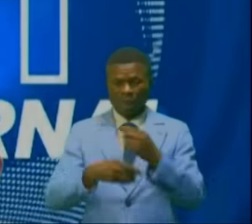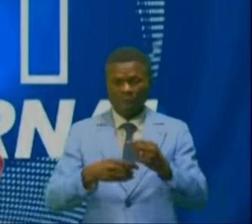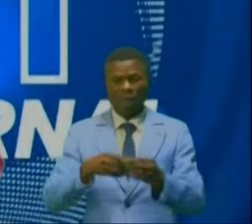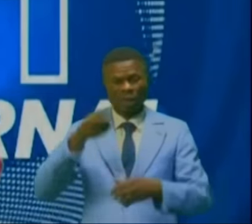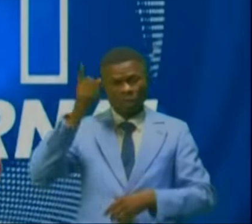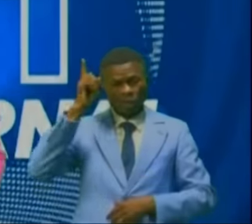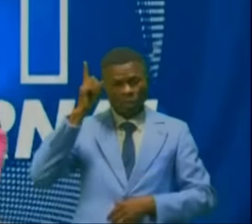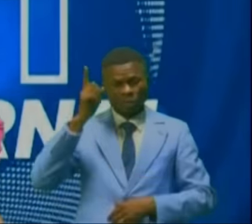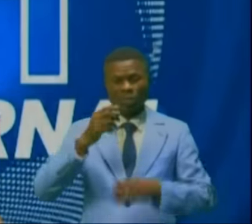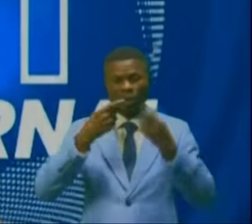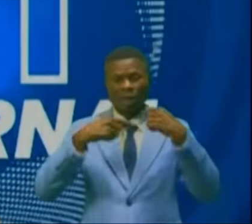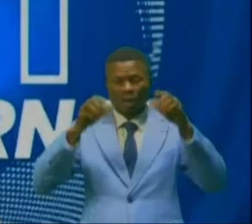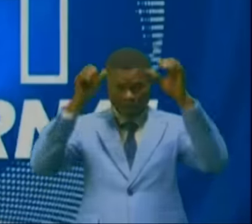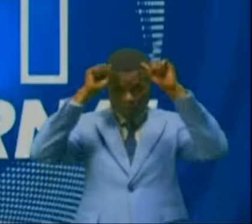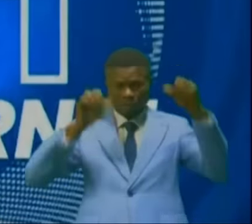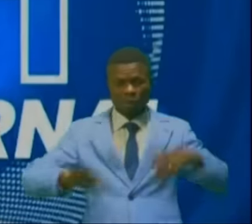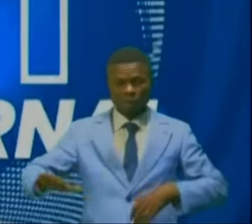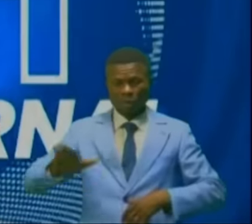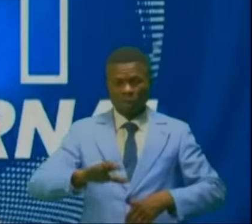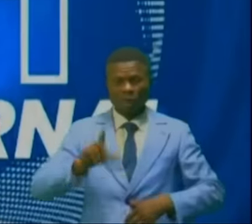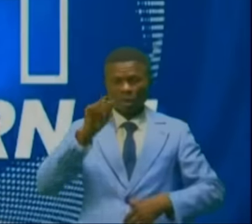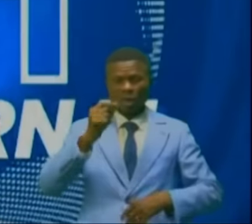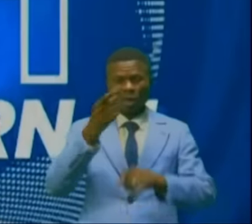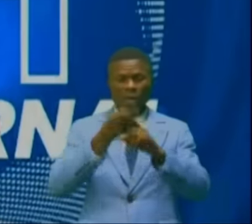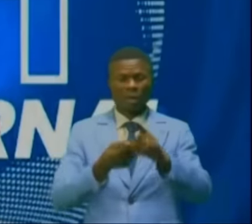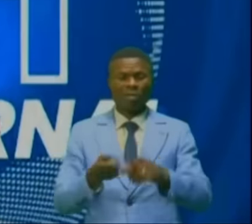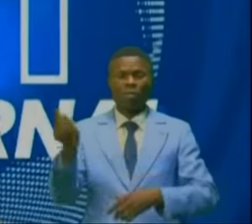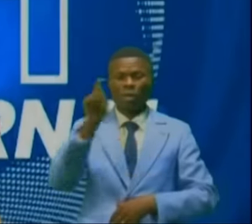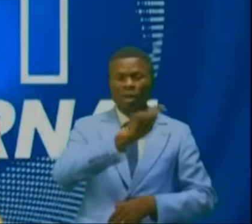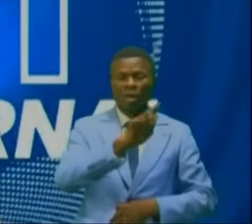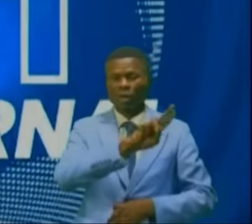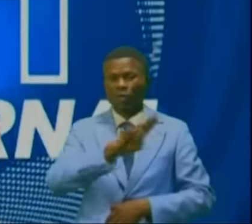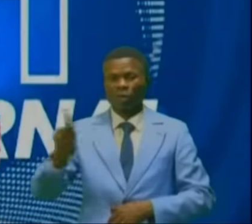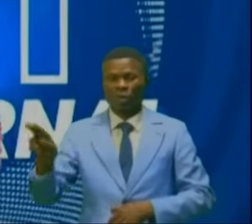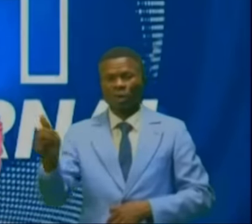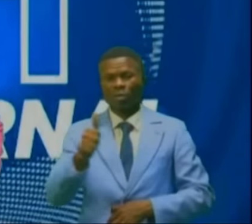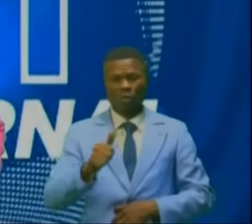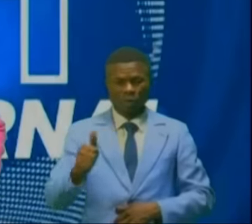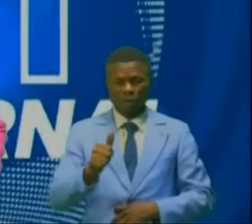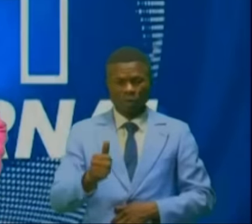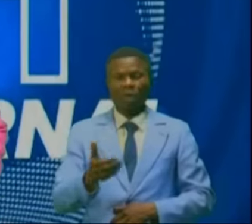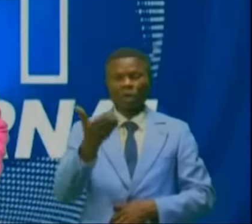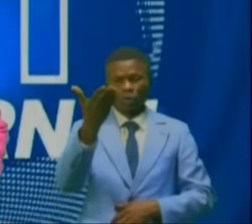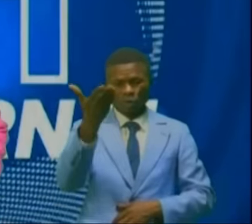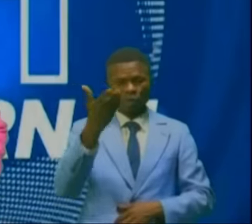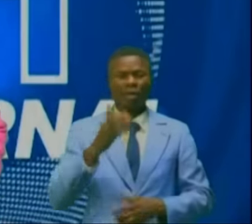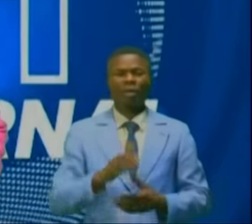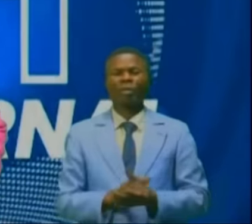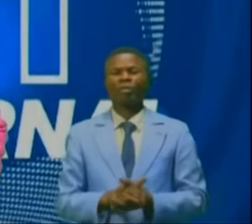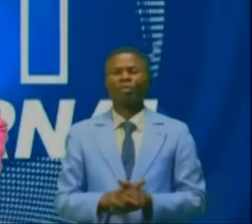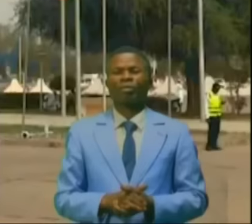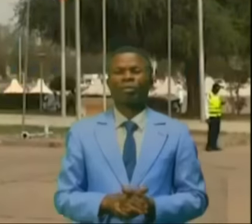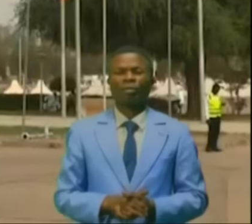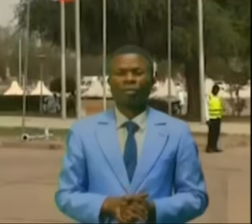été proclamé président de la République le 20 avril 2021. Oscar Mbalkage pour ce commentaire.